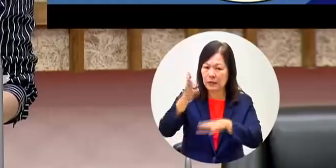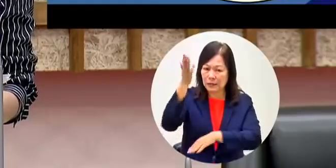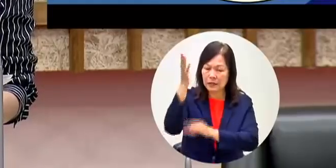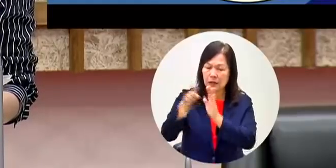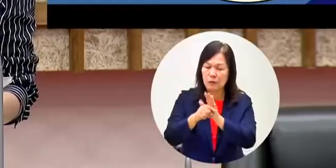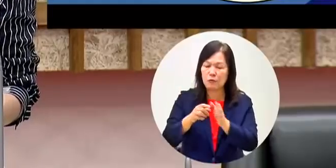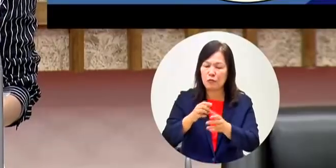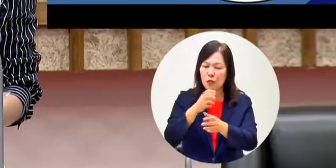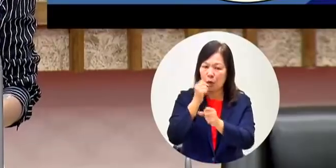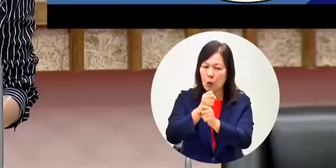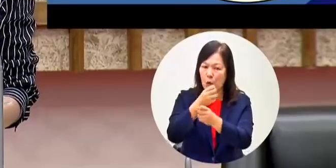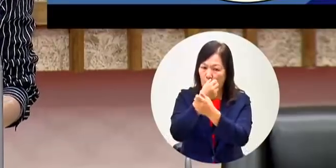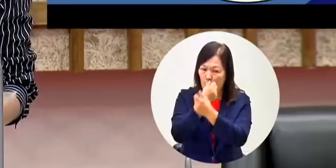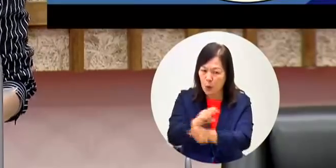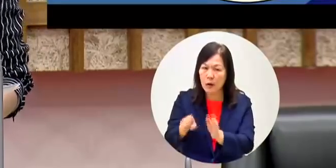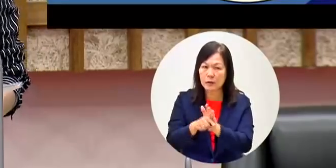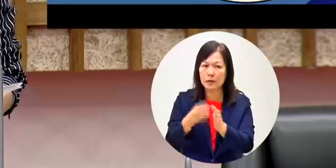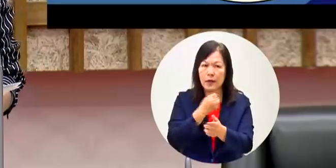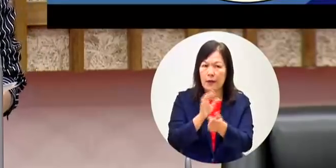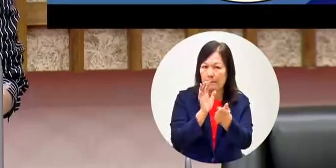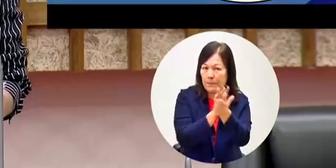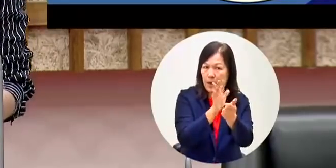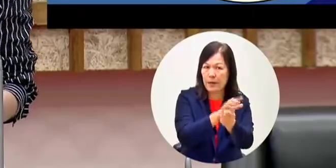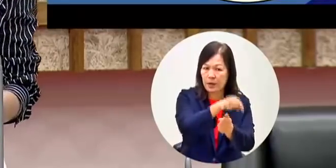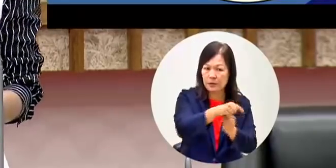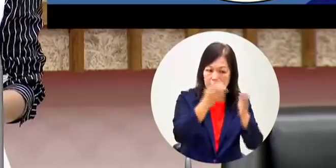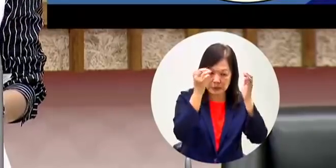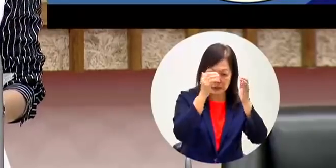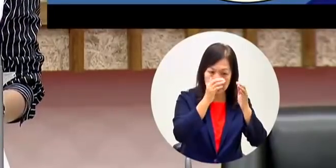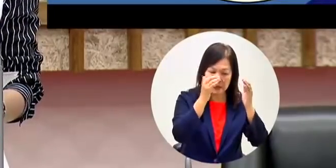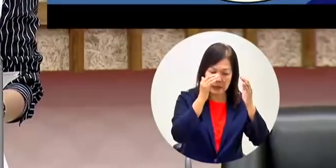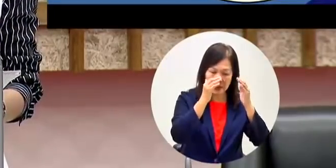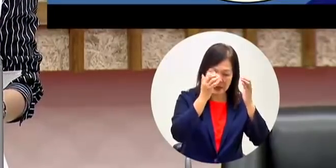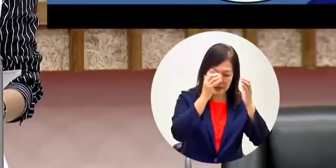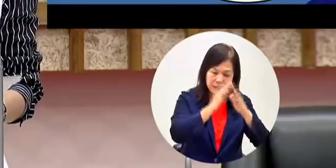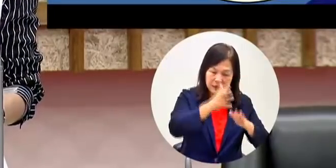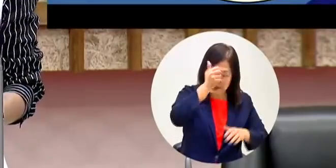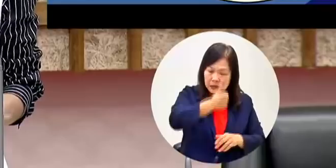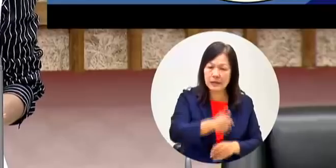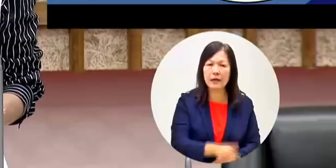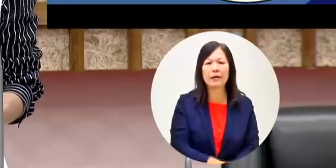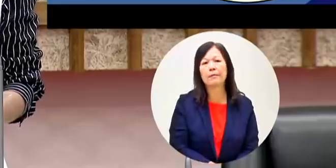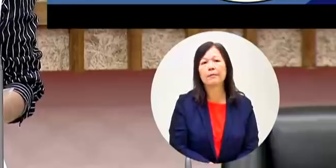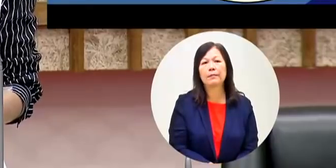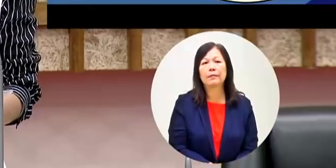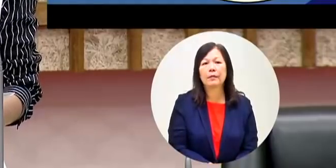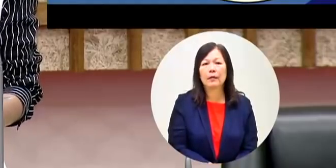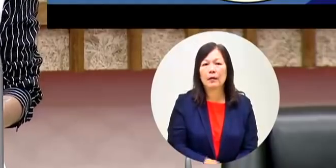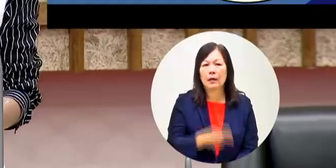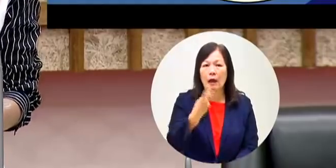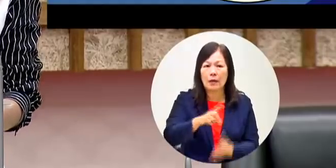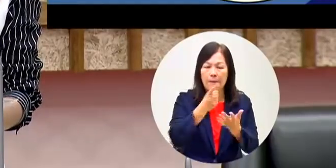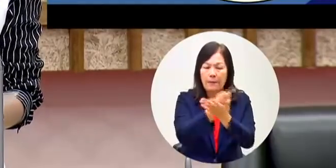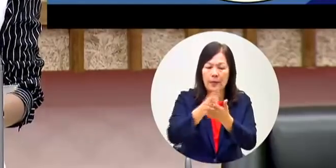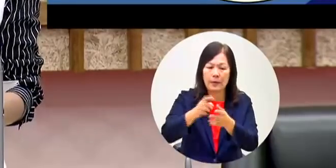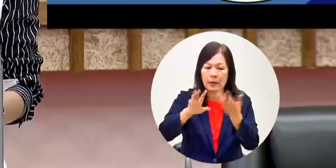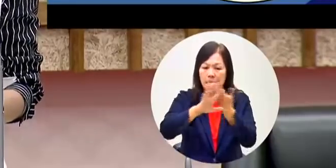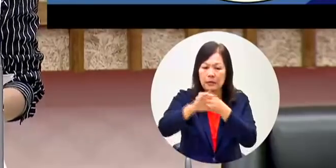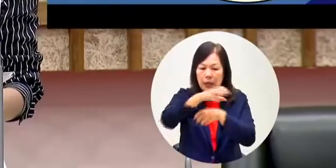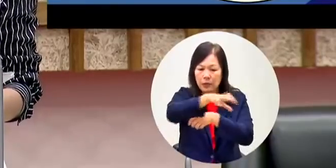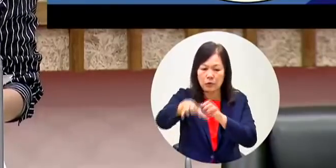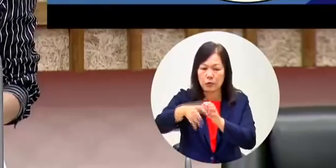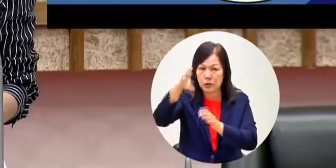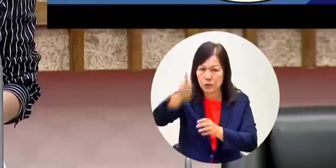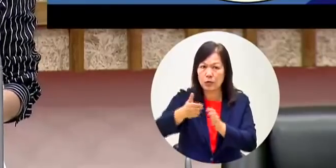好好的辅佐市长以及我们所有各局处的首长哈，推动这个市政